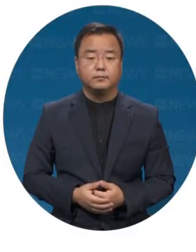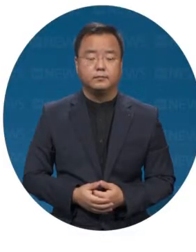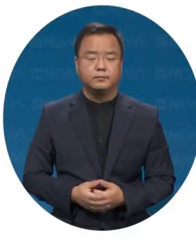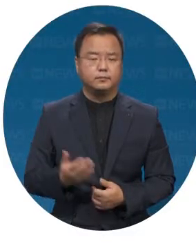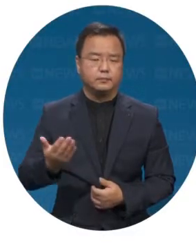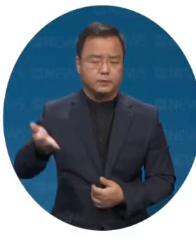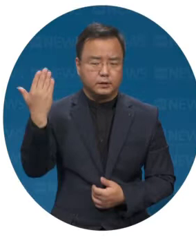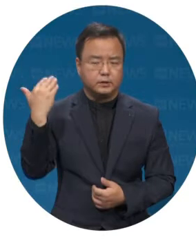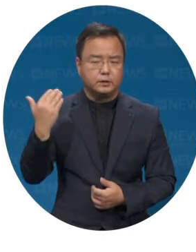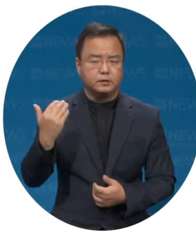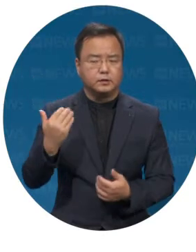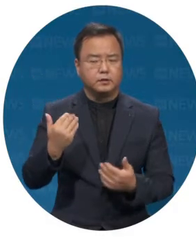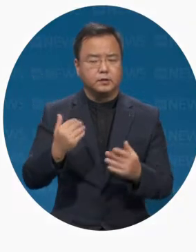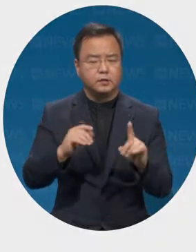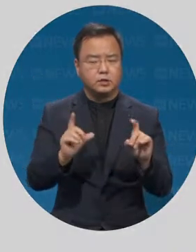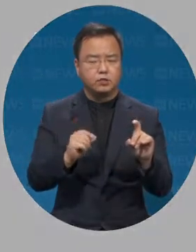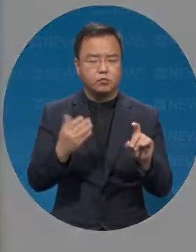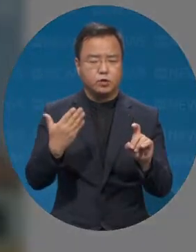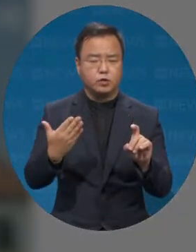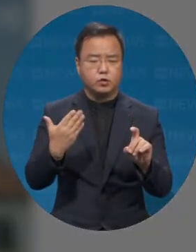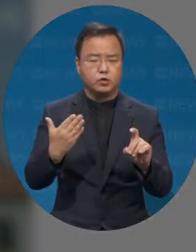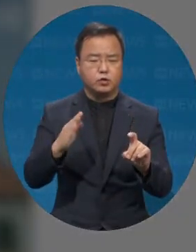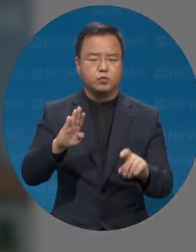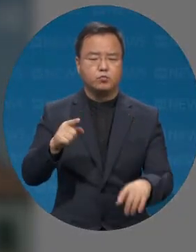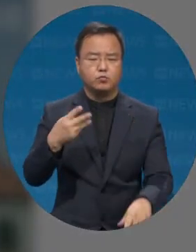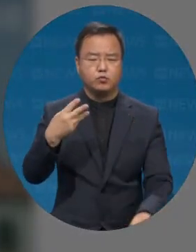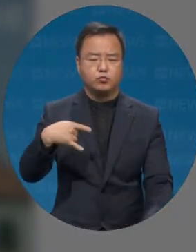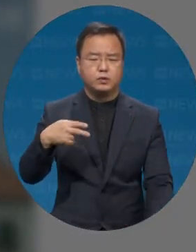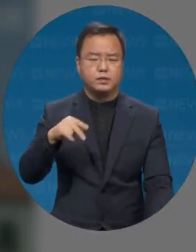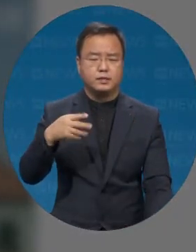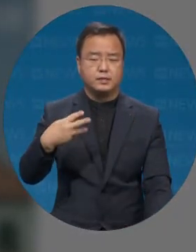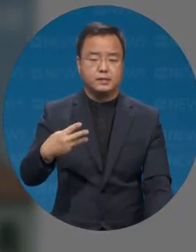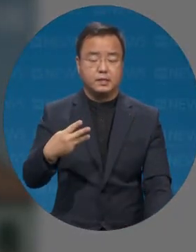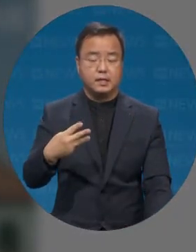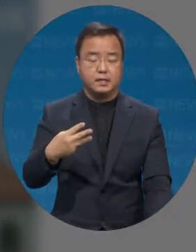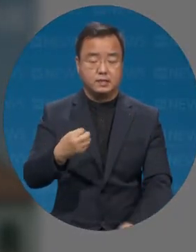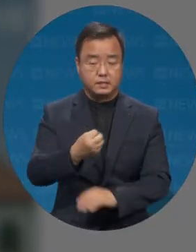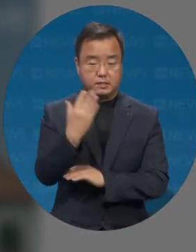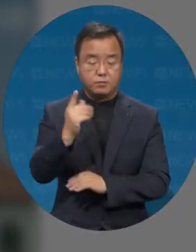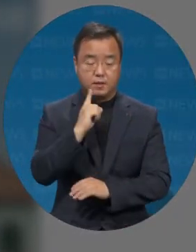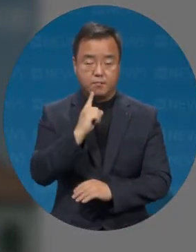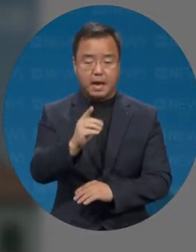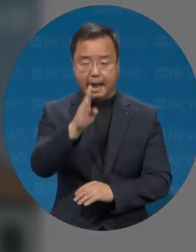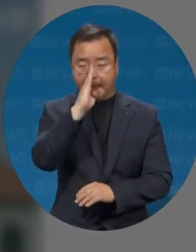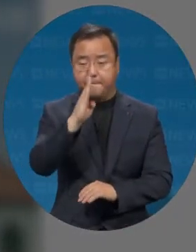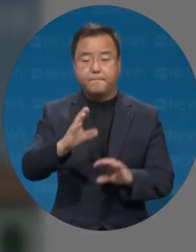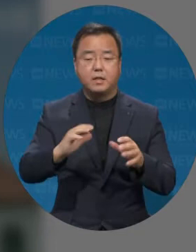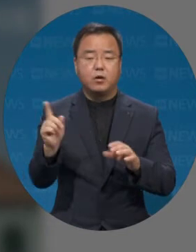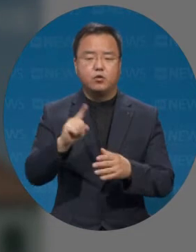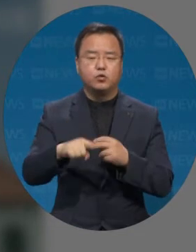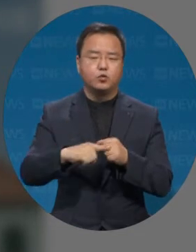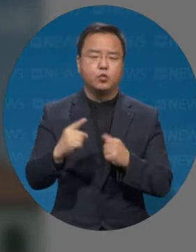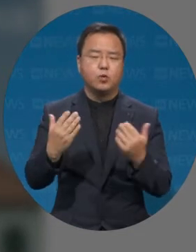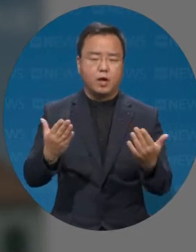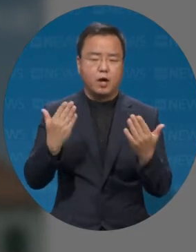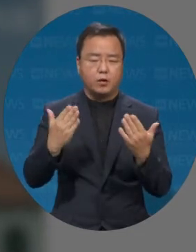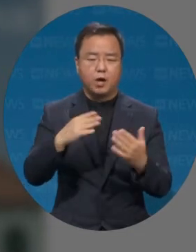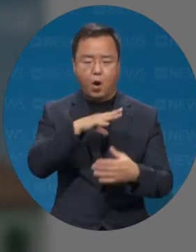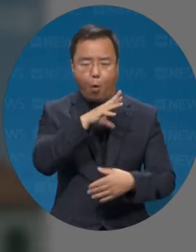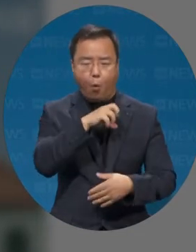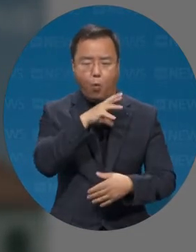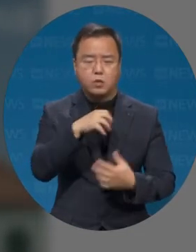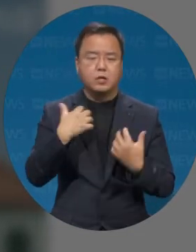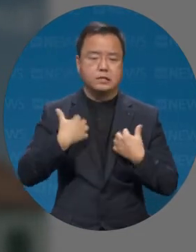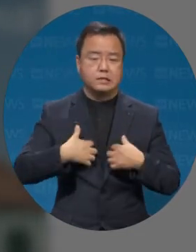지난 9일, 브뤼셀 타임스에 따르면 벨기에의 한 초등학교에서 아이들이 넷플릭스 드라마 오징어 게임에